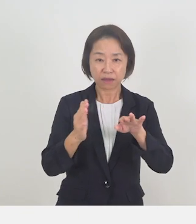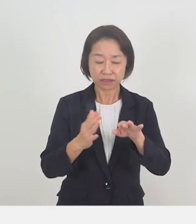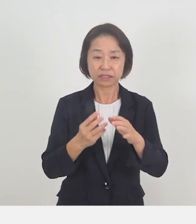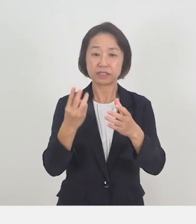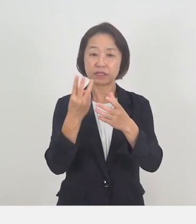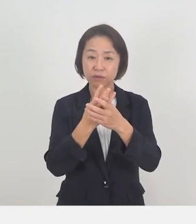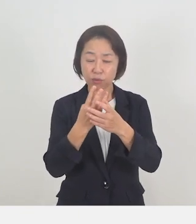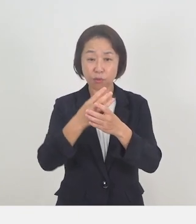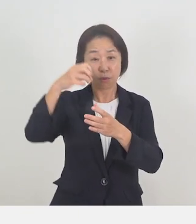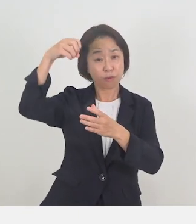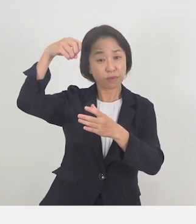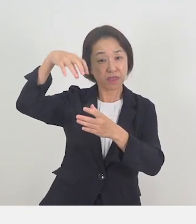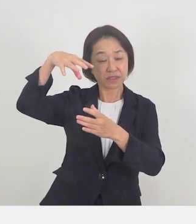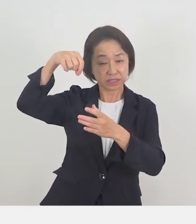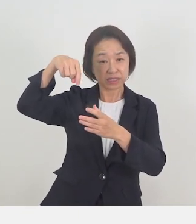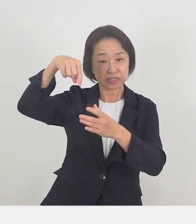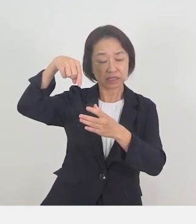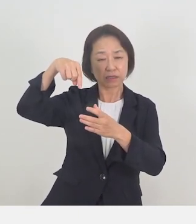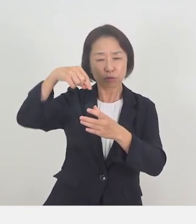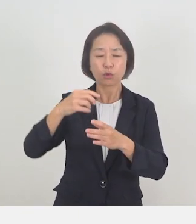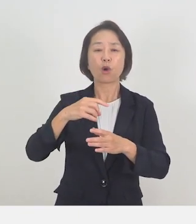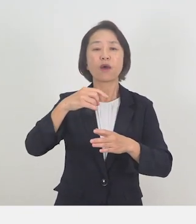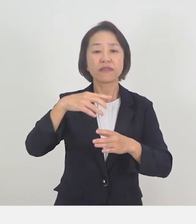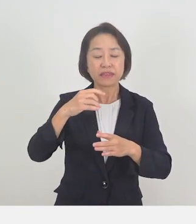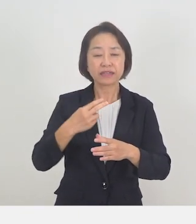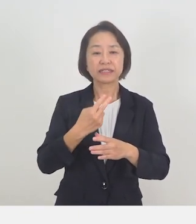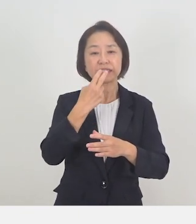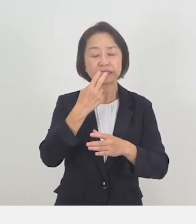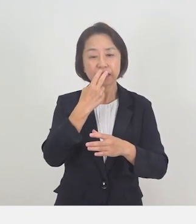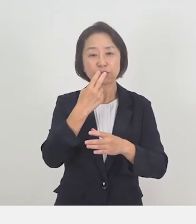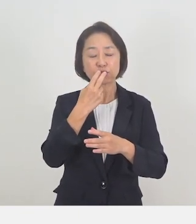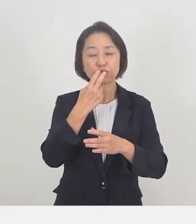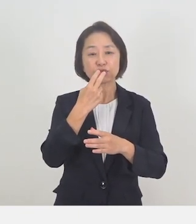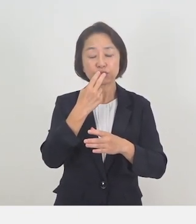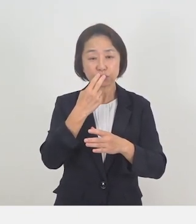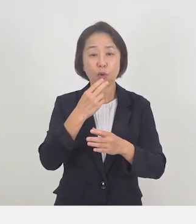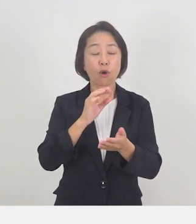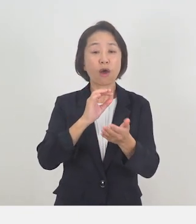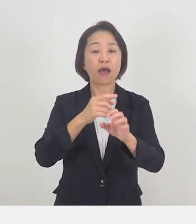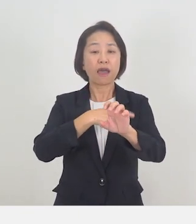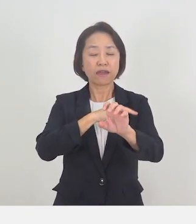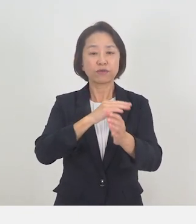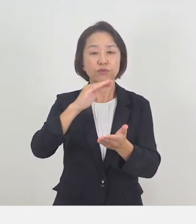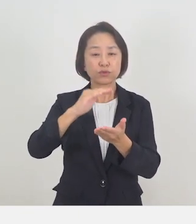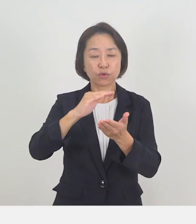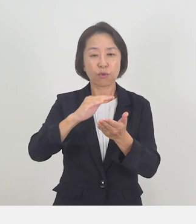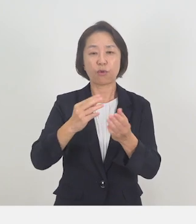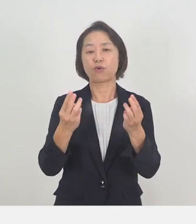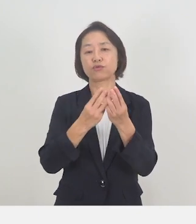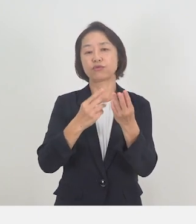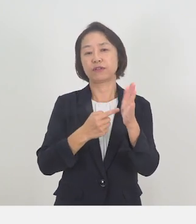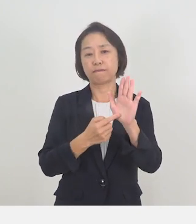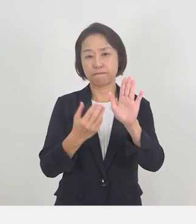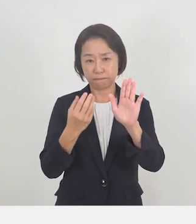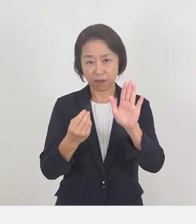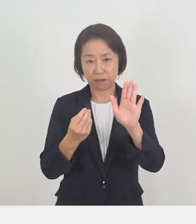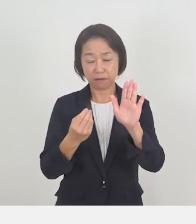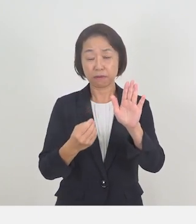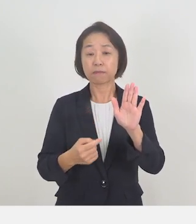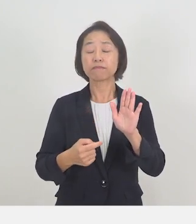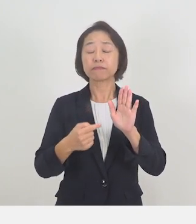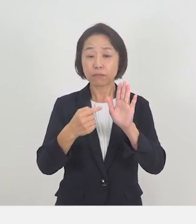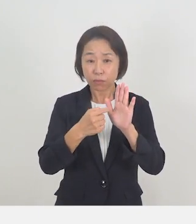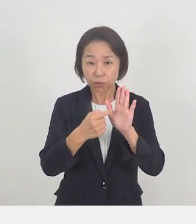照明などに使われる電気やガスなどのエネルギーを熱量に換算した値のことですそのエネルギー